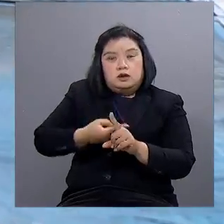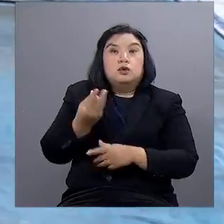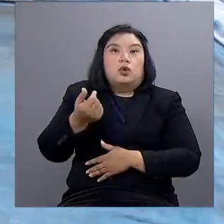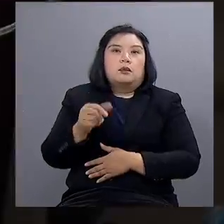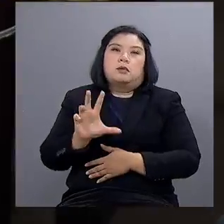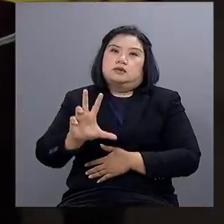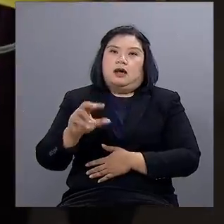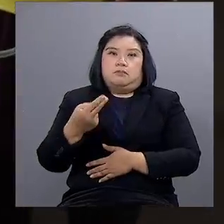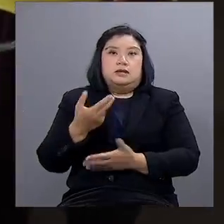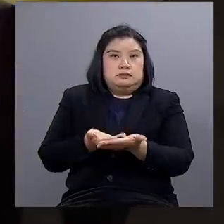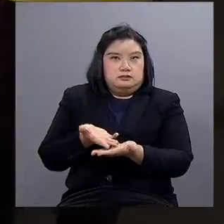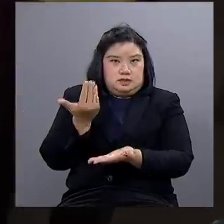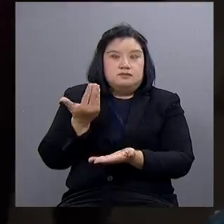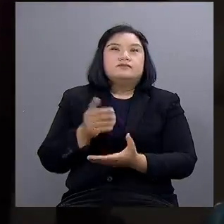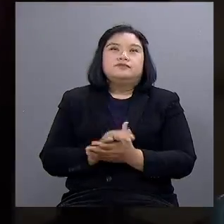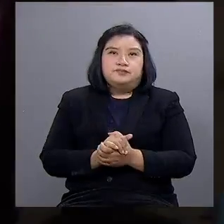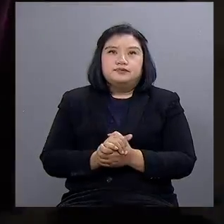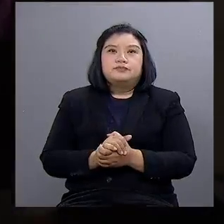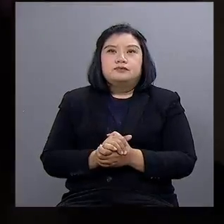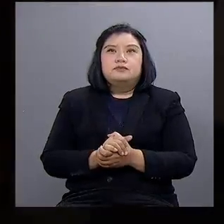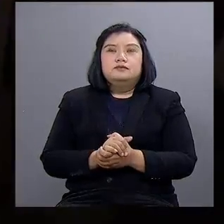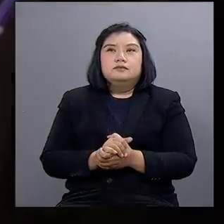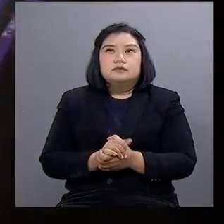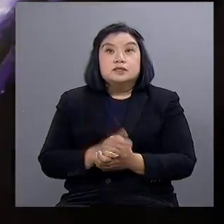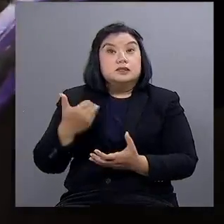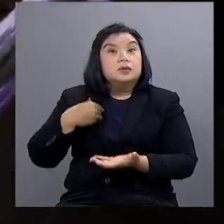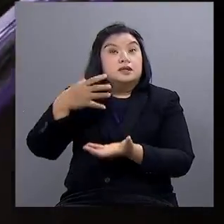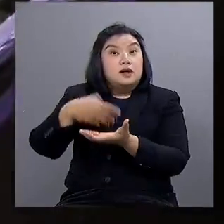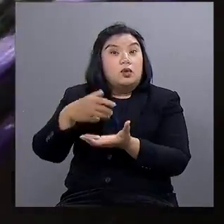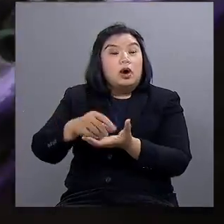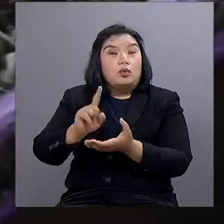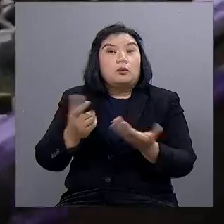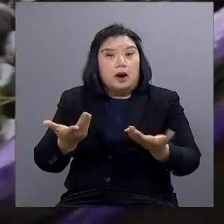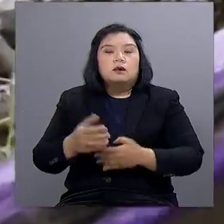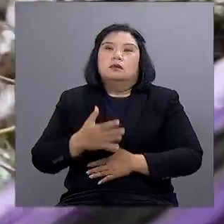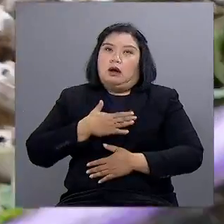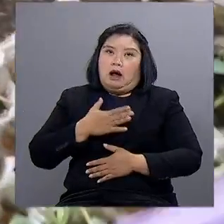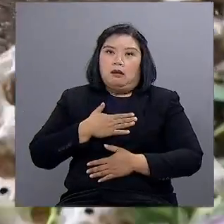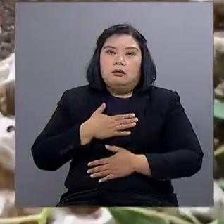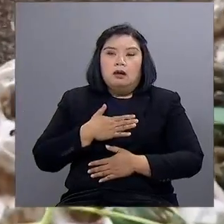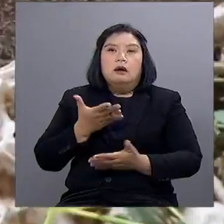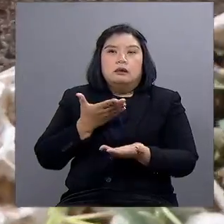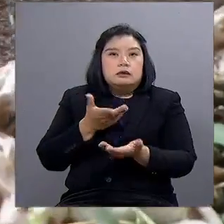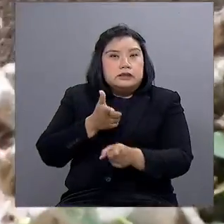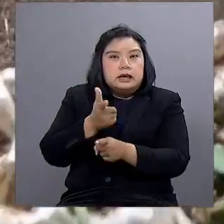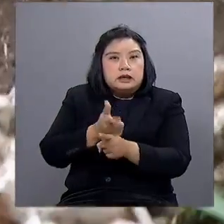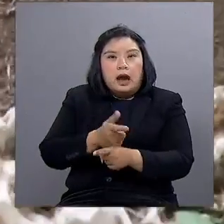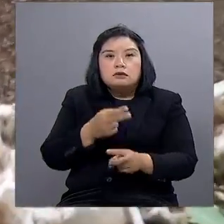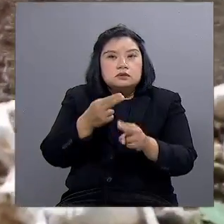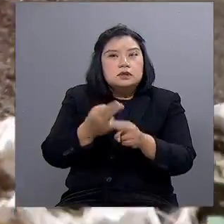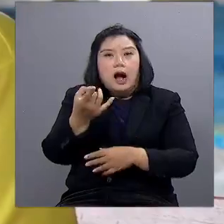เองค่ะเดี๋ยวช่วงนี้มีเสียงของคุณใจมาเล่าให้ฟังนะคะถึงว่าตอนนี้เนี่ยมีการเลี้ยงจิ้งหรีดกี่สายพันธุ์กันแล้วเดี๋ยวไปฟังกันค่